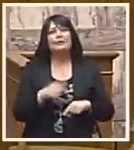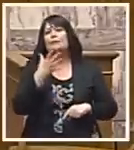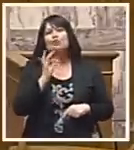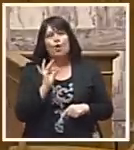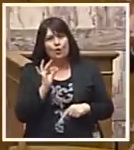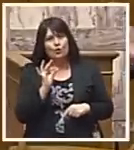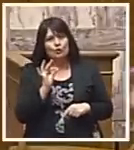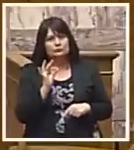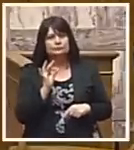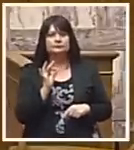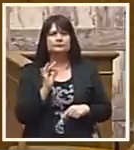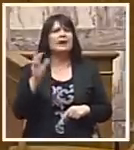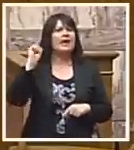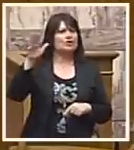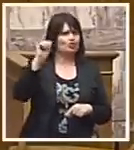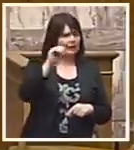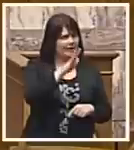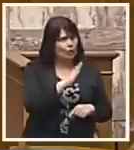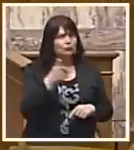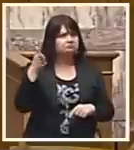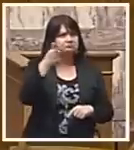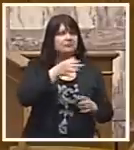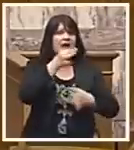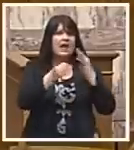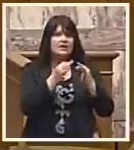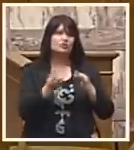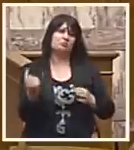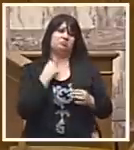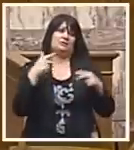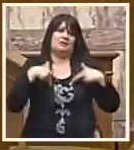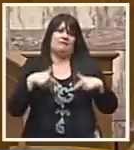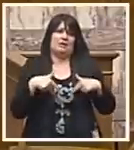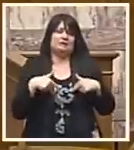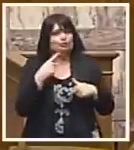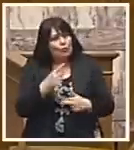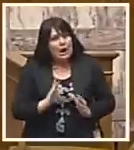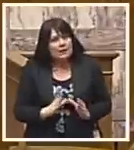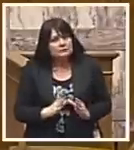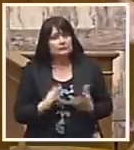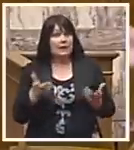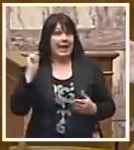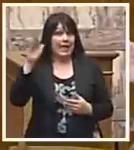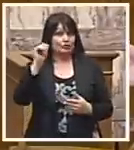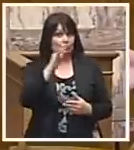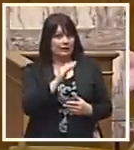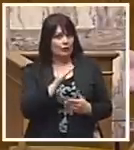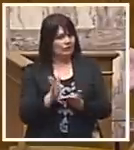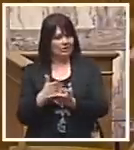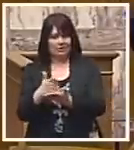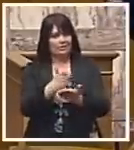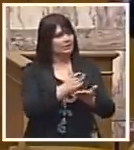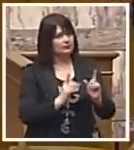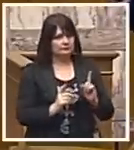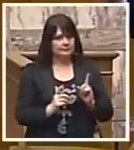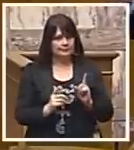αναγκάζει ακόμα και στο εξωτερικό να μιλάτε για αποτυχία της κυβέρνησης. Αλλά στο εξωτερικό δεν κάνουν διακρίσεις.